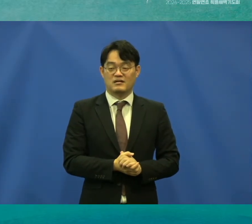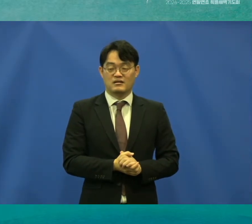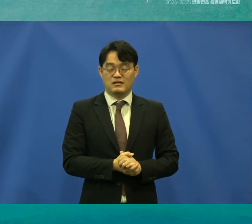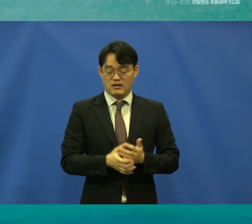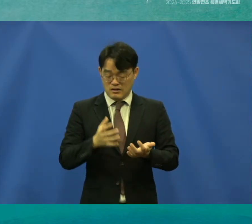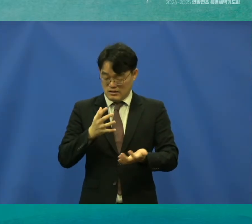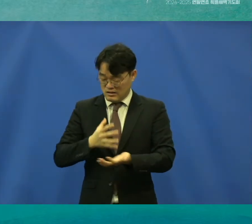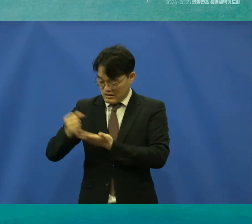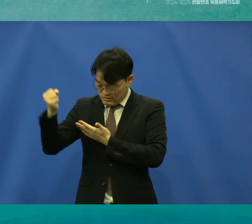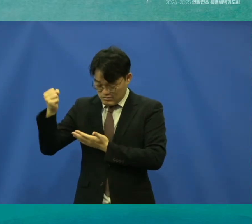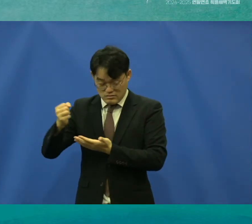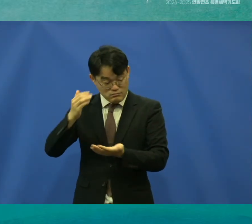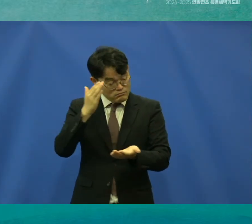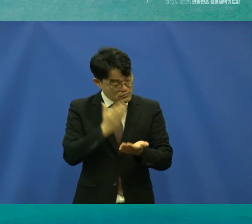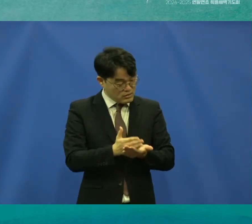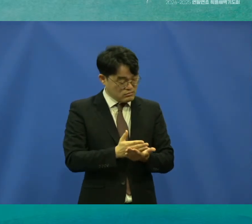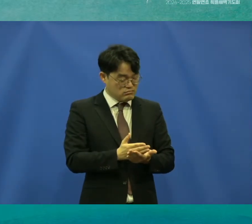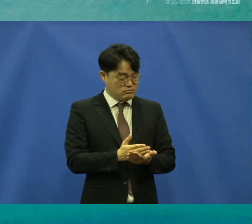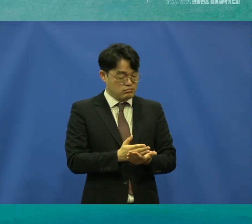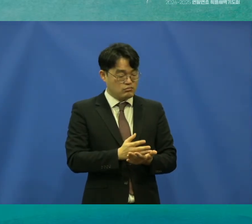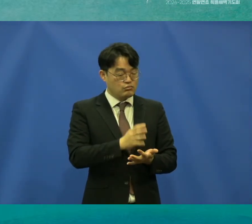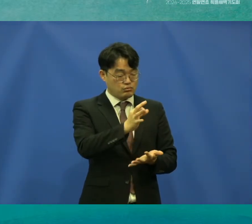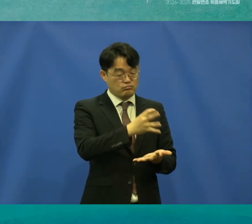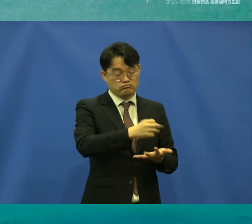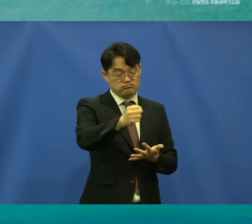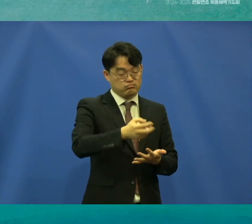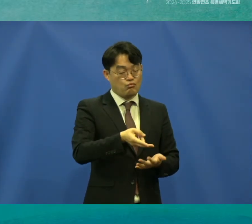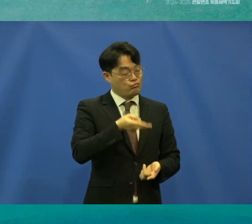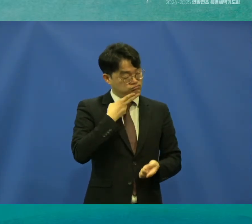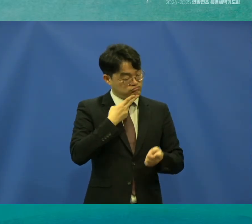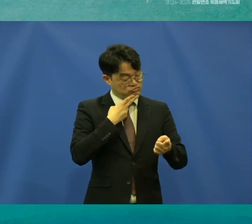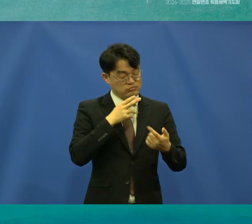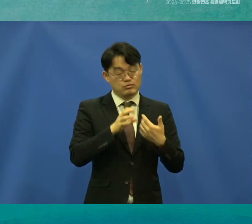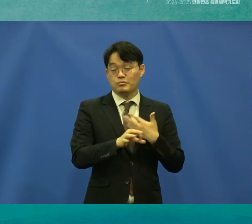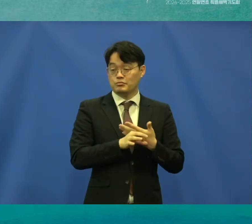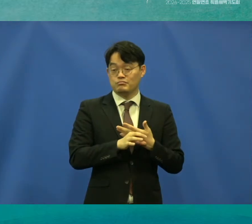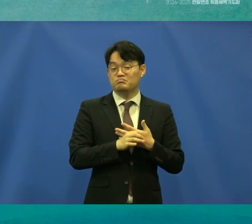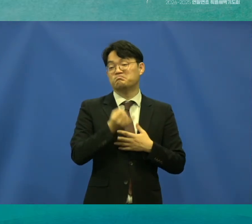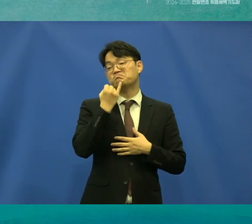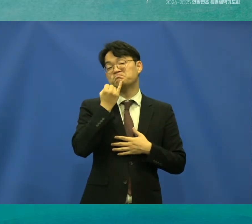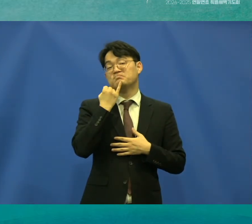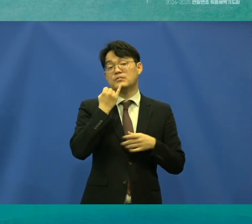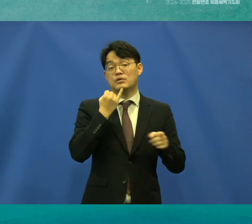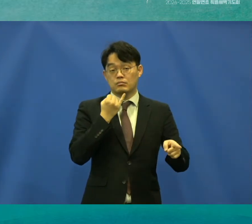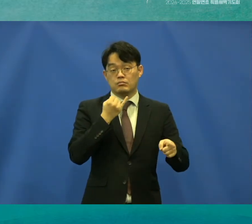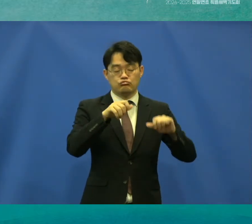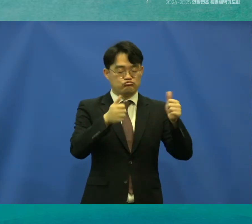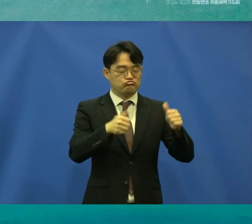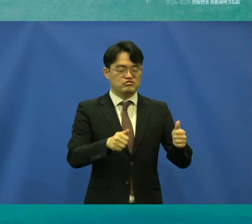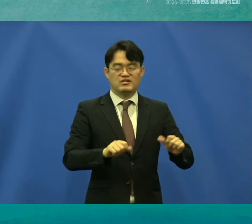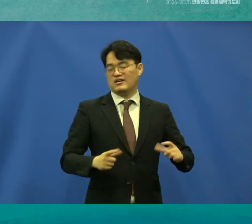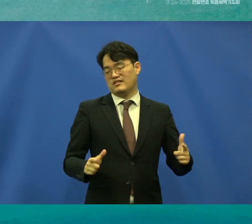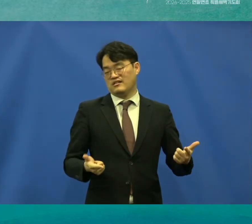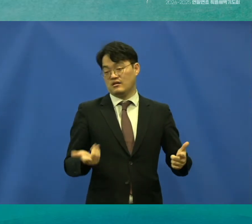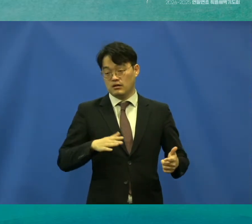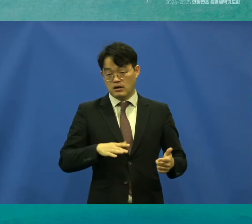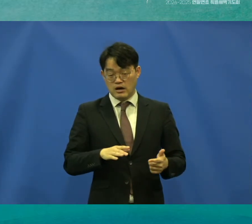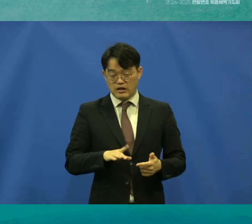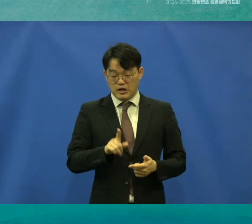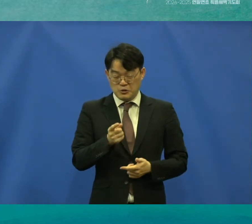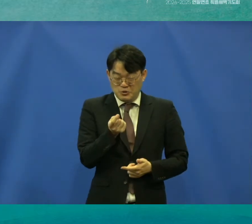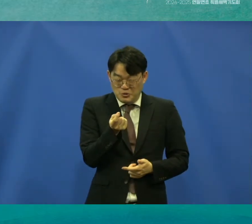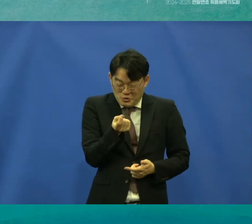그게 화가 안 나면 그게 괜찮은 거예요. 근데 화가 나. 자꾸 센시티브해져. 열을 받아. 그